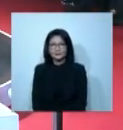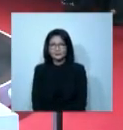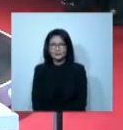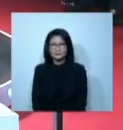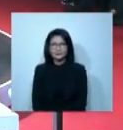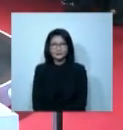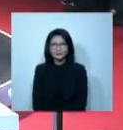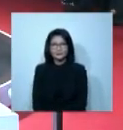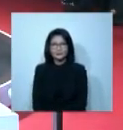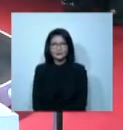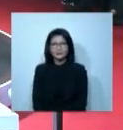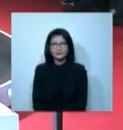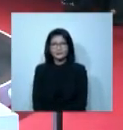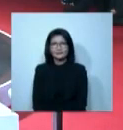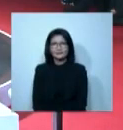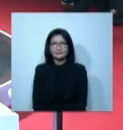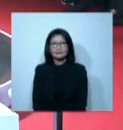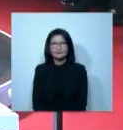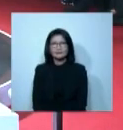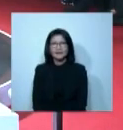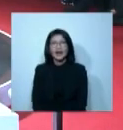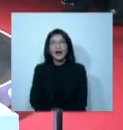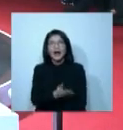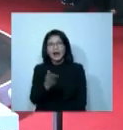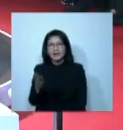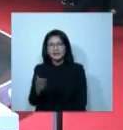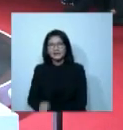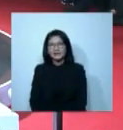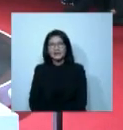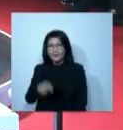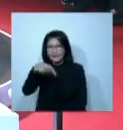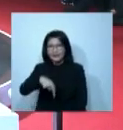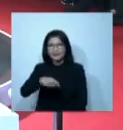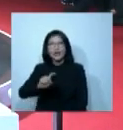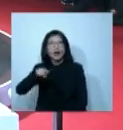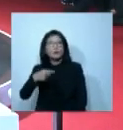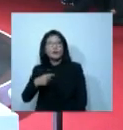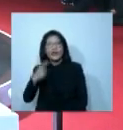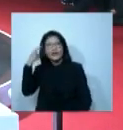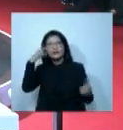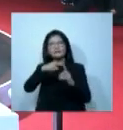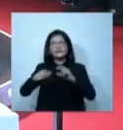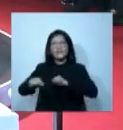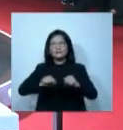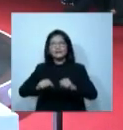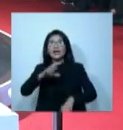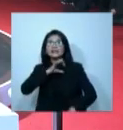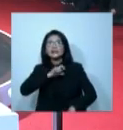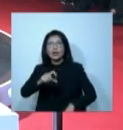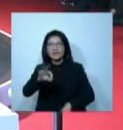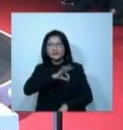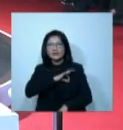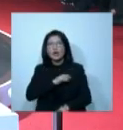harus disampaikan. Karena kalau generasi Z milenial saat ini, itu kan ada dua pendekatan yang harus dilakukan.